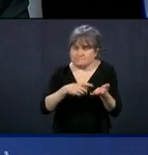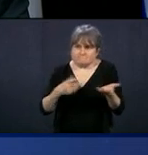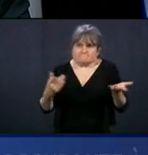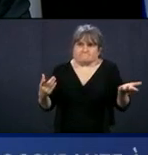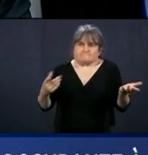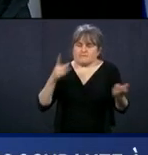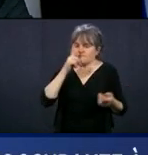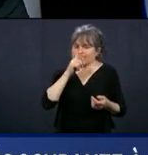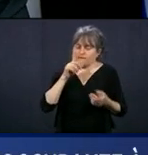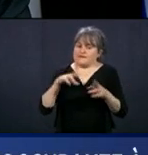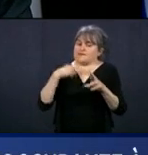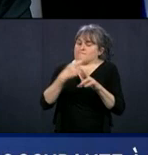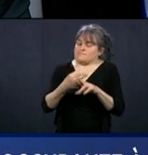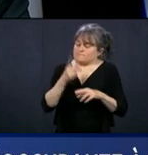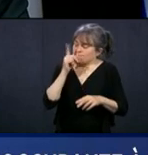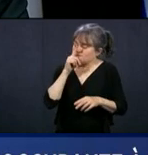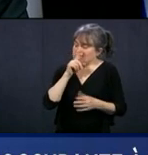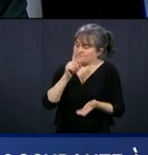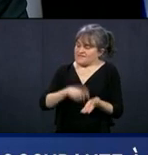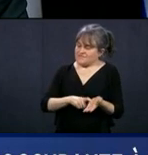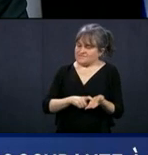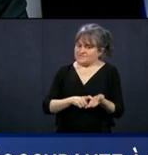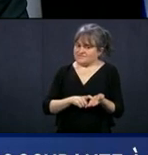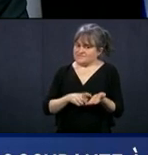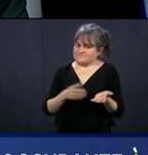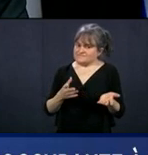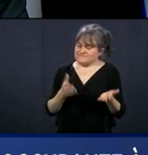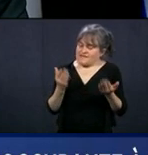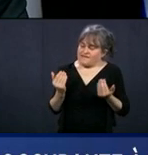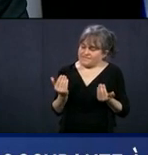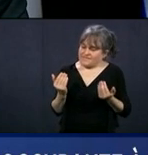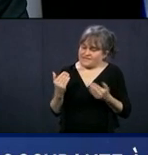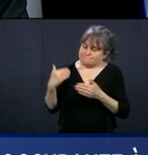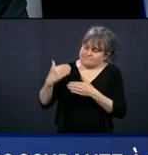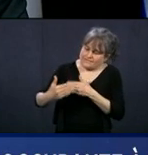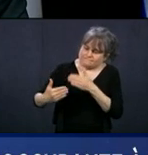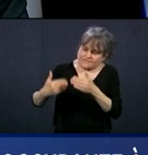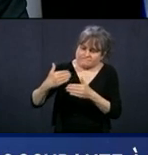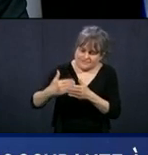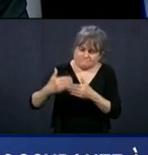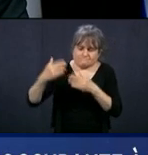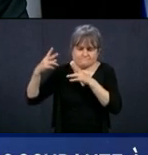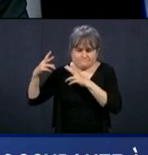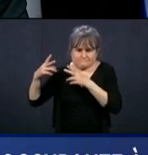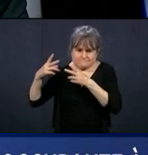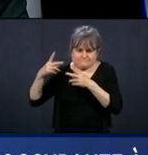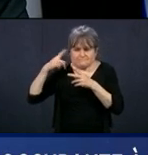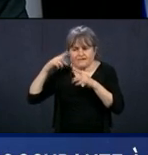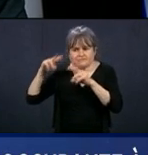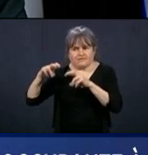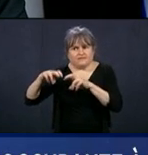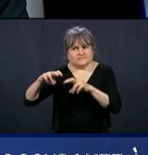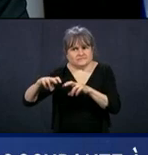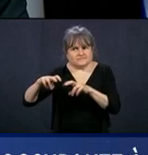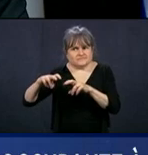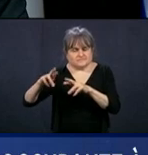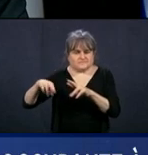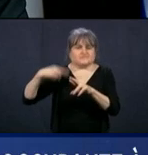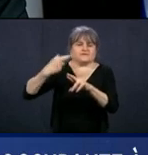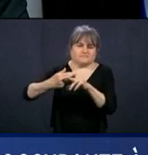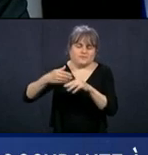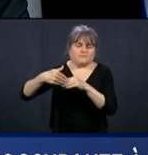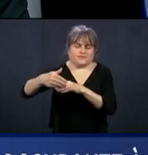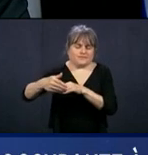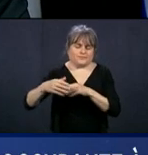Je voudrais ça vous dire une date, là, mais dans la séquence des choses qu'on a à faire, là, c'est en cours actuellement en termes d'être analysé. Vous comprendrez que